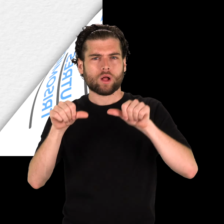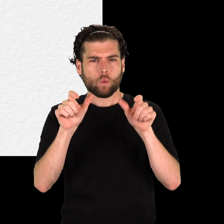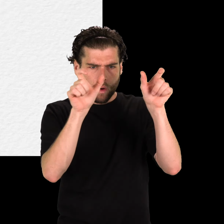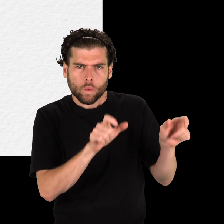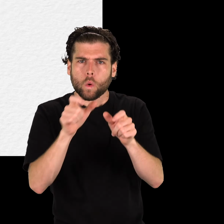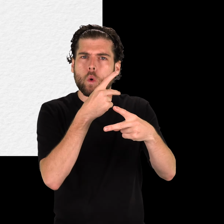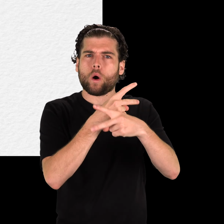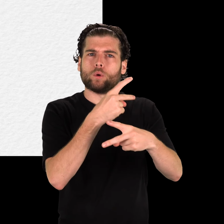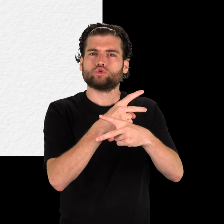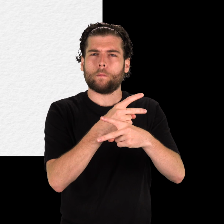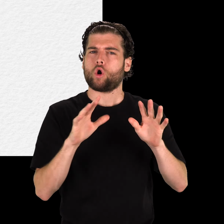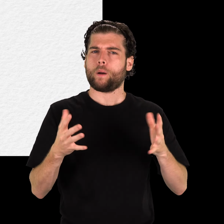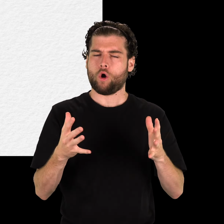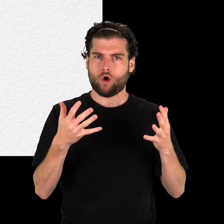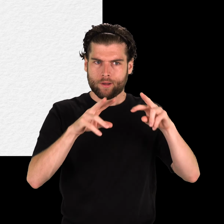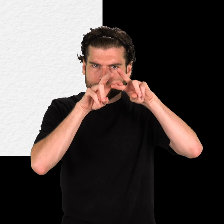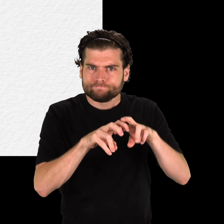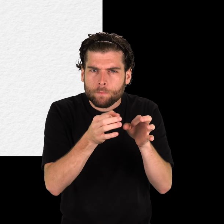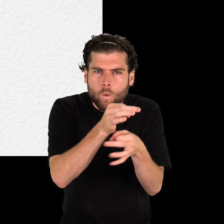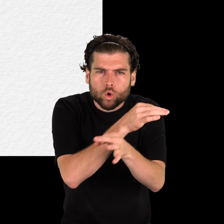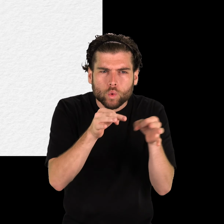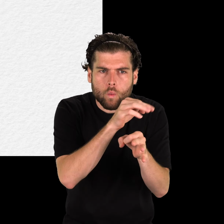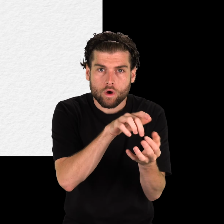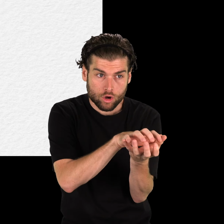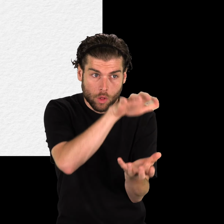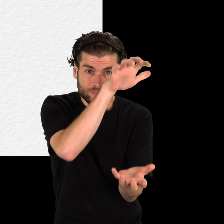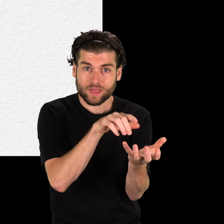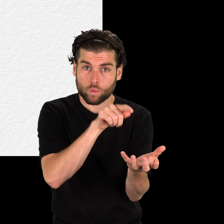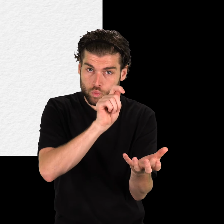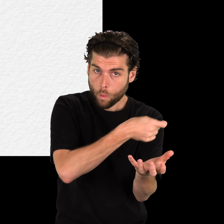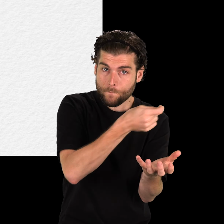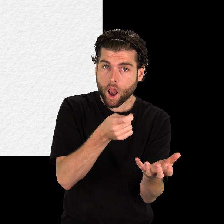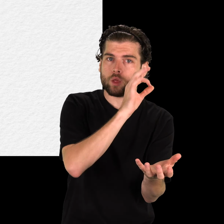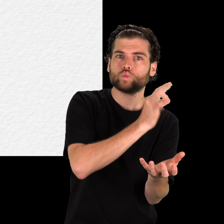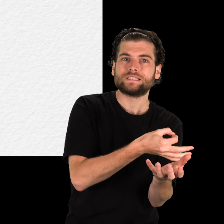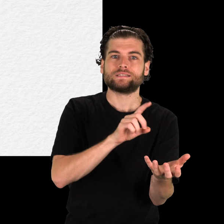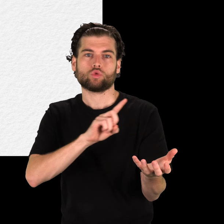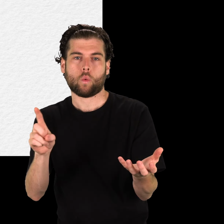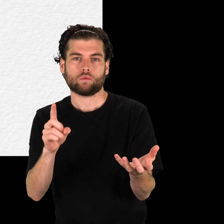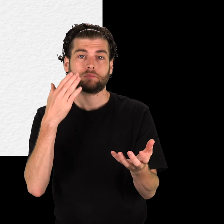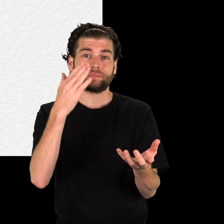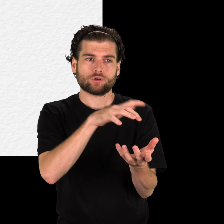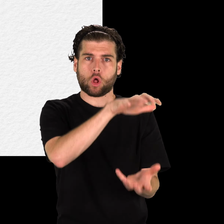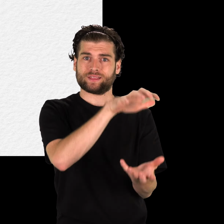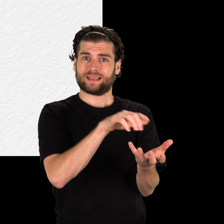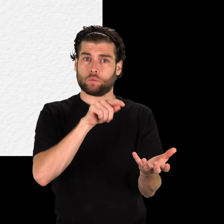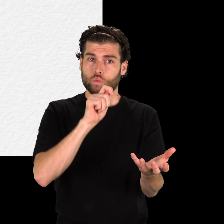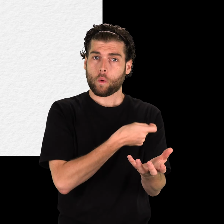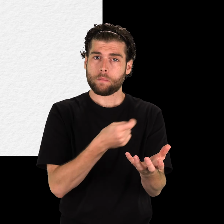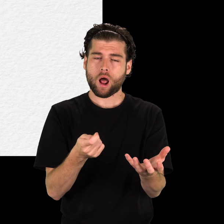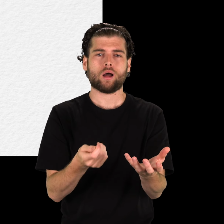Le laboratoire regarde si les morceaux provenant du chromosome étudié sont présents en quantité normale ou non. Si les